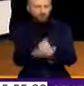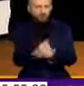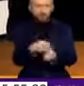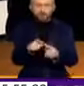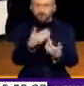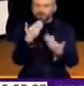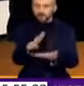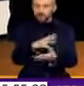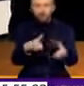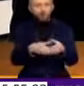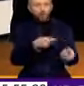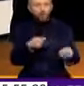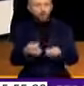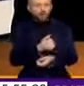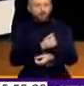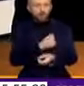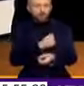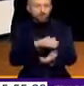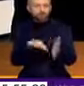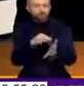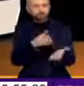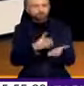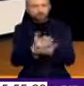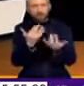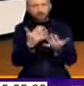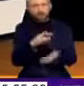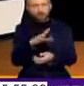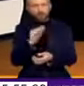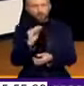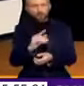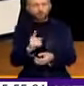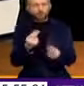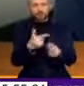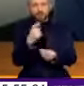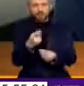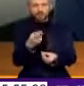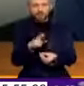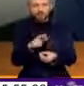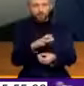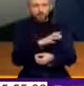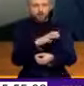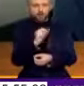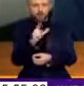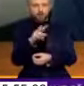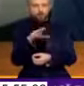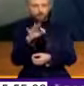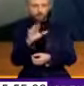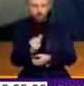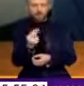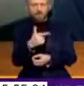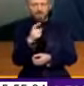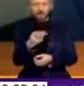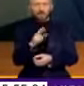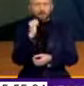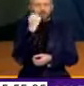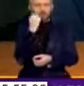було. На жаль, уряд йде тою лінією на вимогу Міжнародного валютного фонду, що ціна на газ для олігарха Ахметова і ціна на газ для